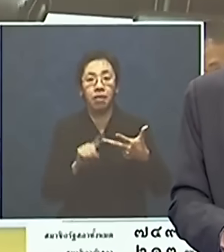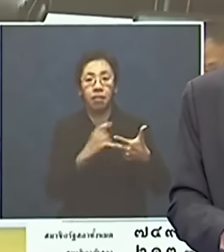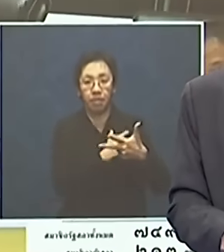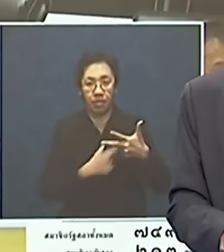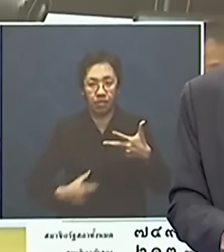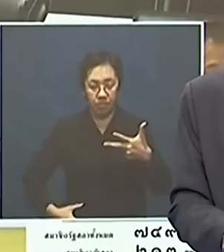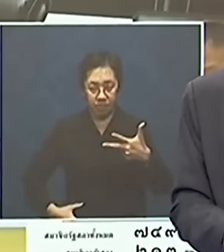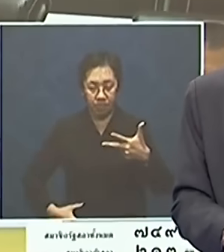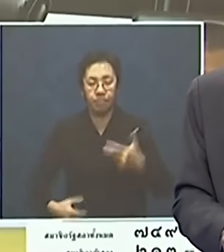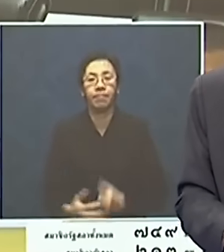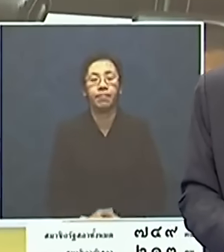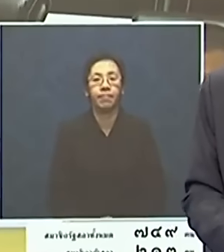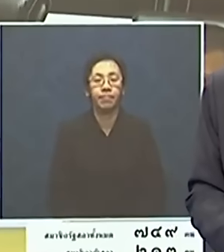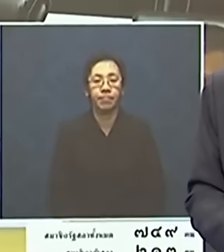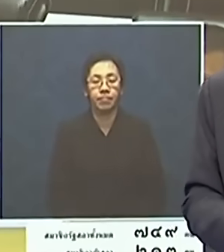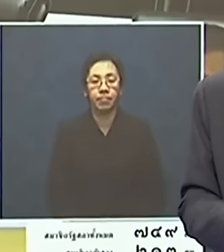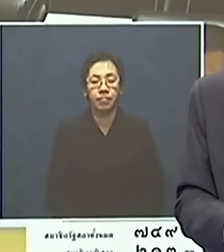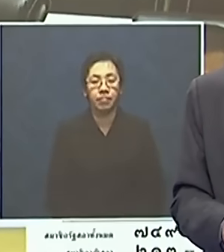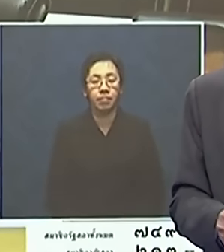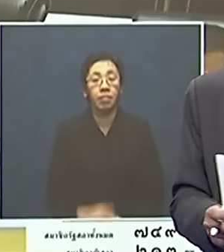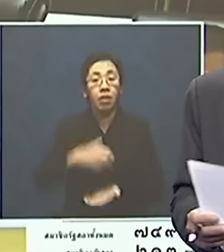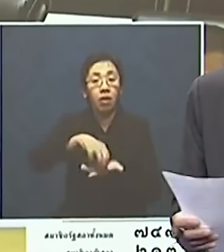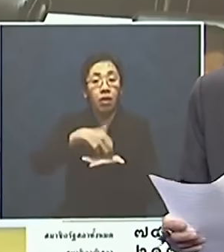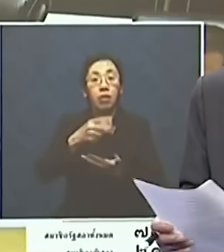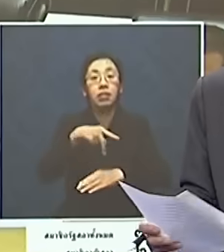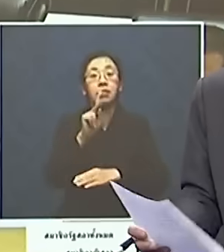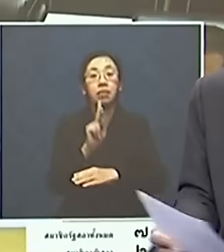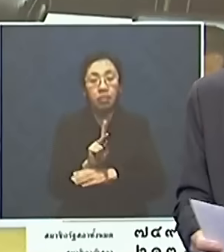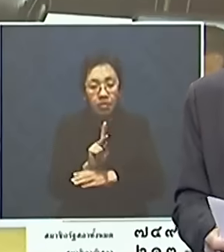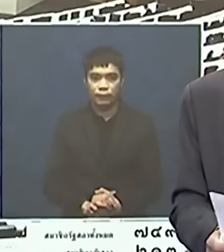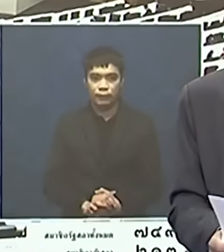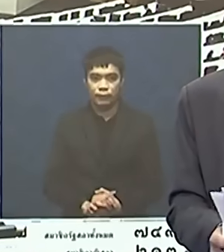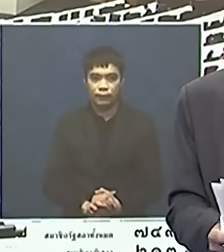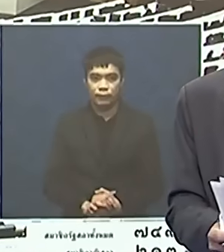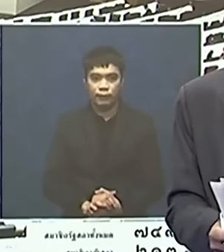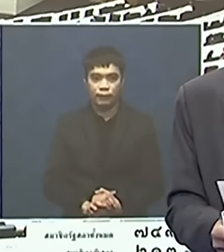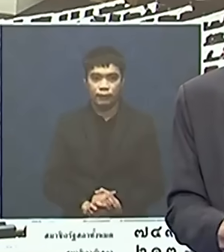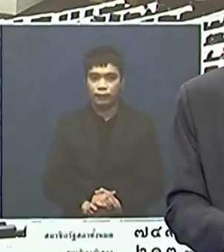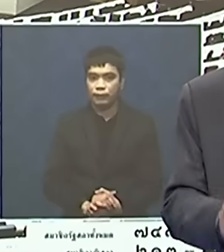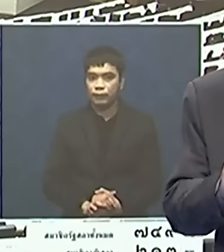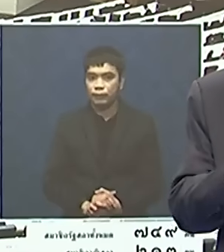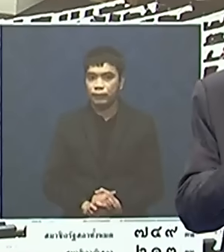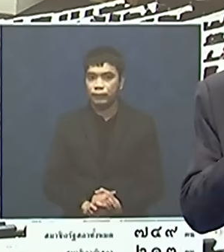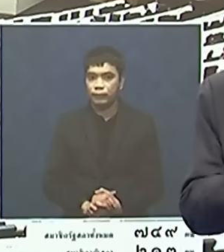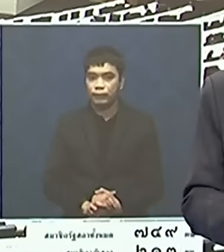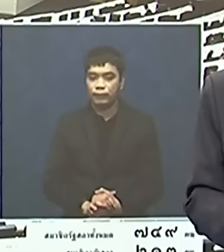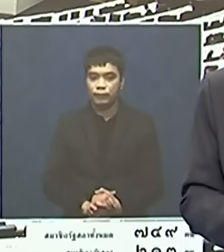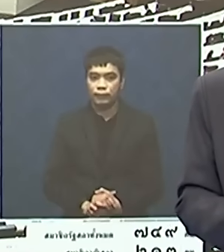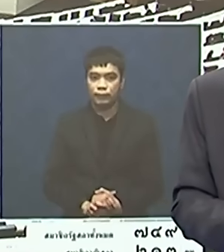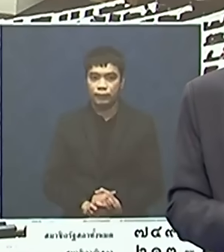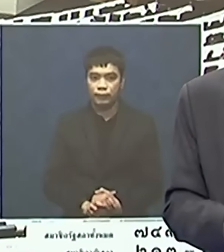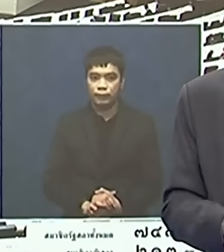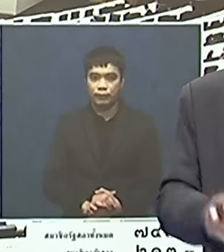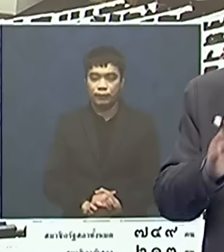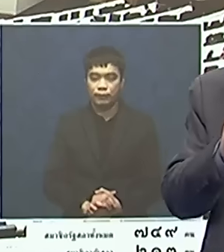ข้อบังคับการประชุมรัฐสภาข้อที่ 41ซึ่งแน่นอนที่สุดครับสวที่มีบท